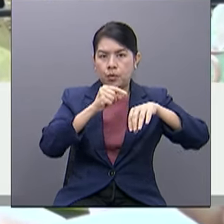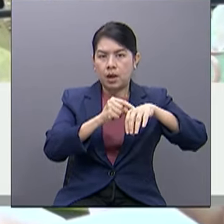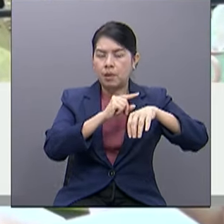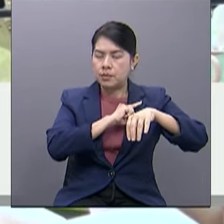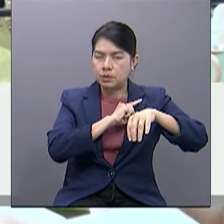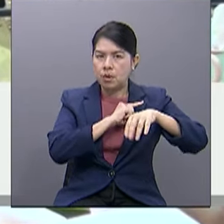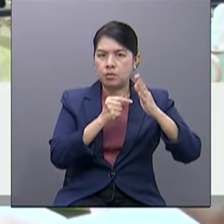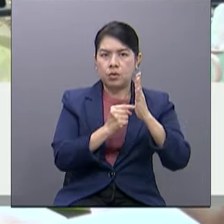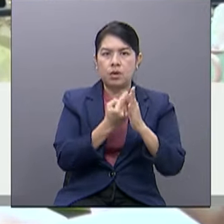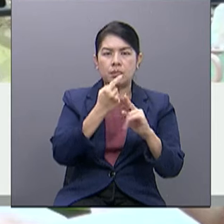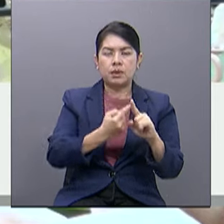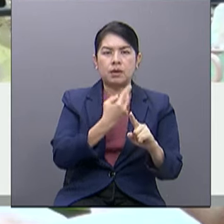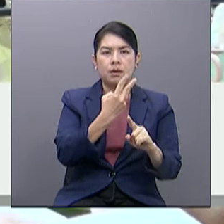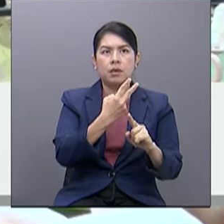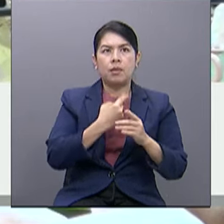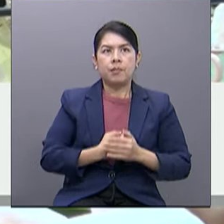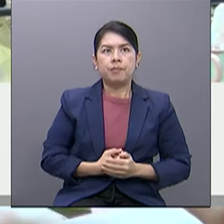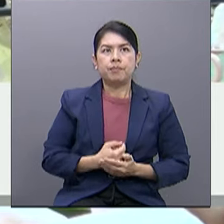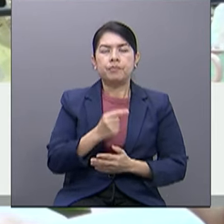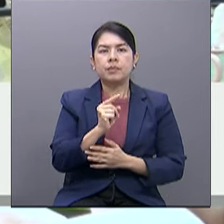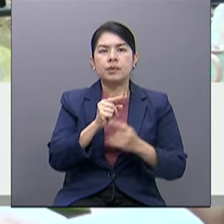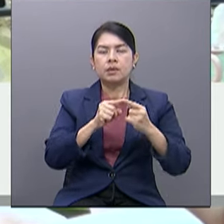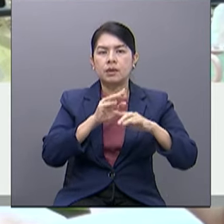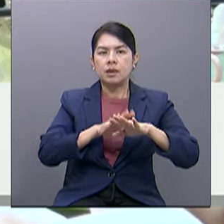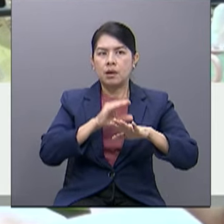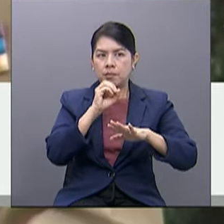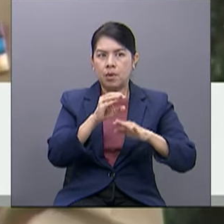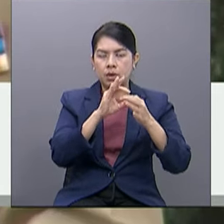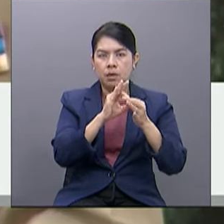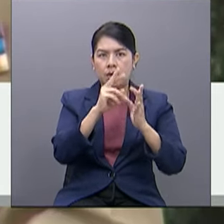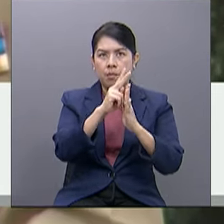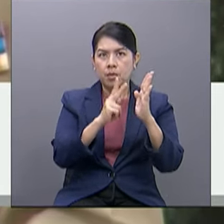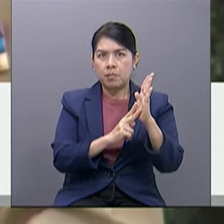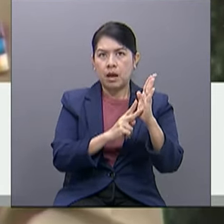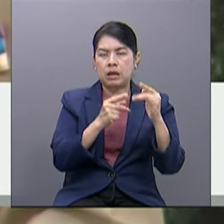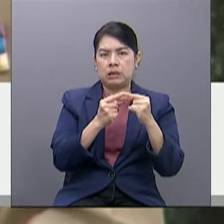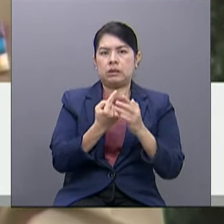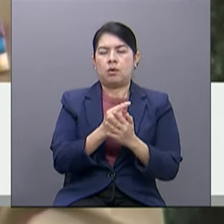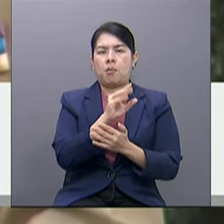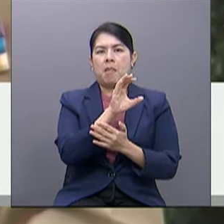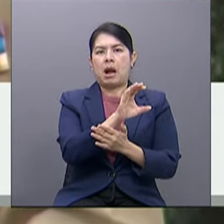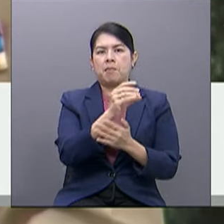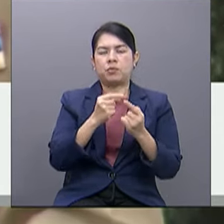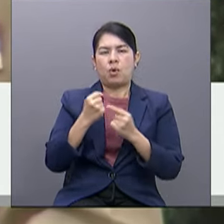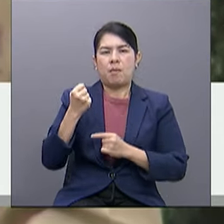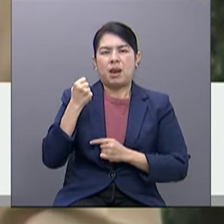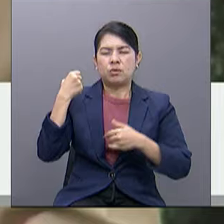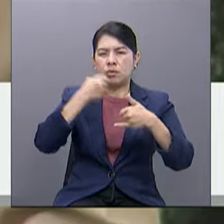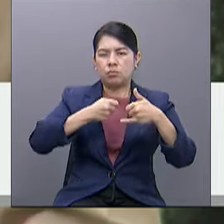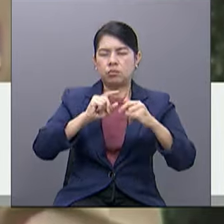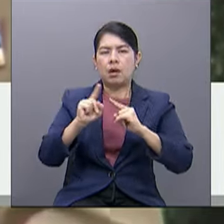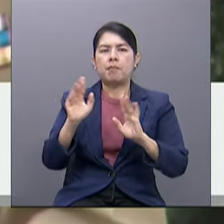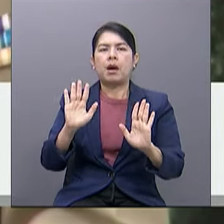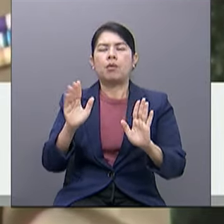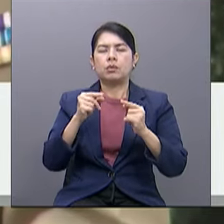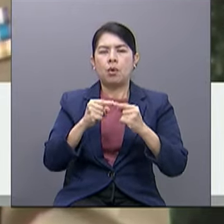แต่เดือนกุมภาพันธ์นะคะโดยเน้นย้ำเรื่องของการใช้กฎหมายไม่ใช้กำลังเนื่องจากว่าสุดท้ายแล้วมันจะกระทบกับประชา